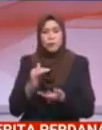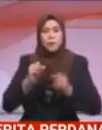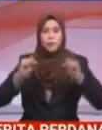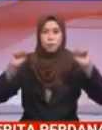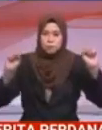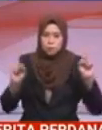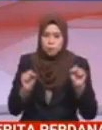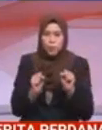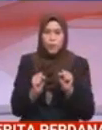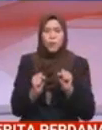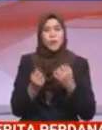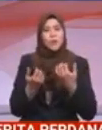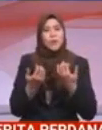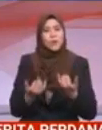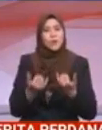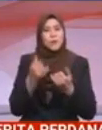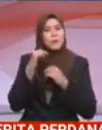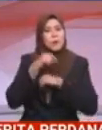masa 3 bulan.